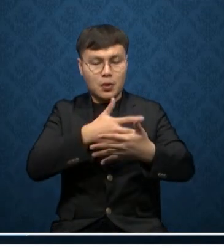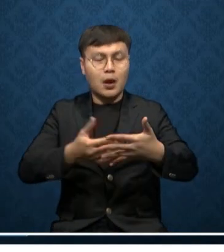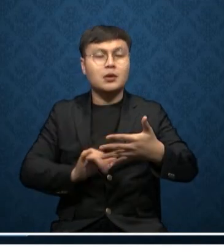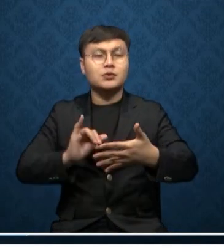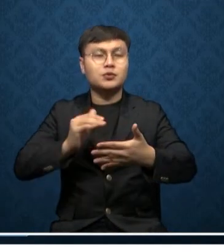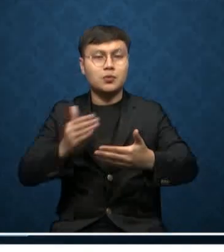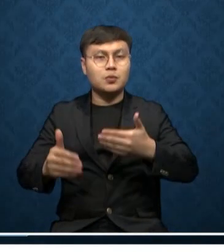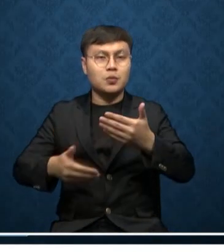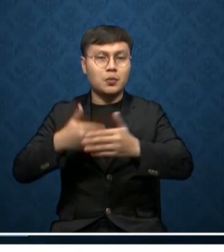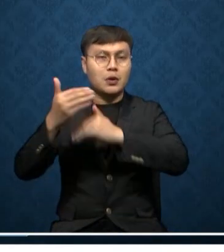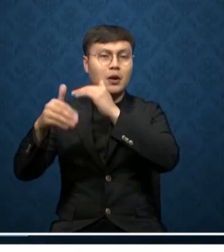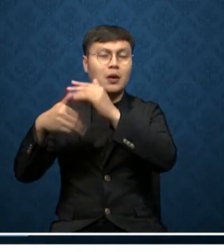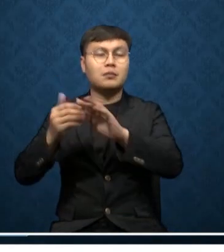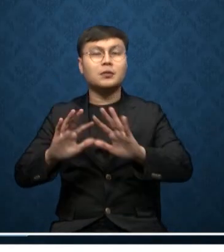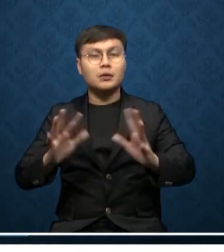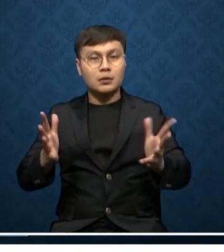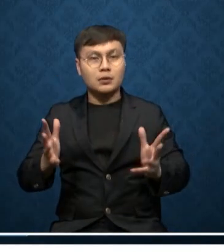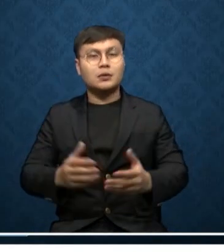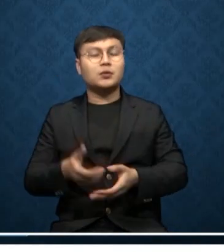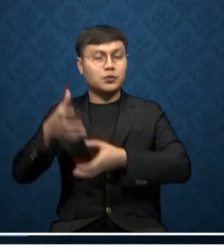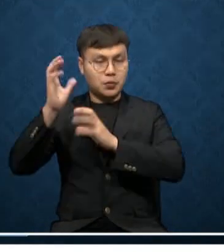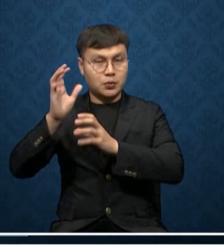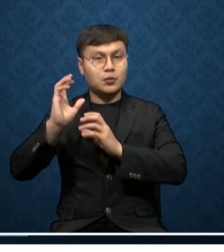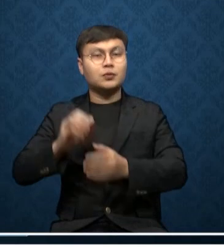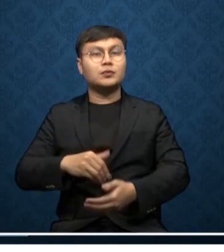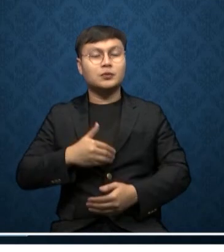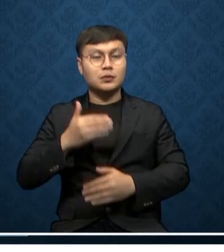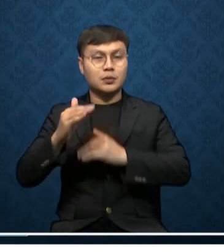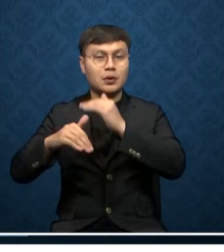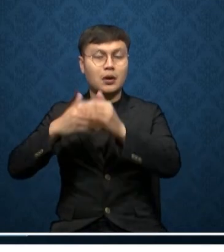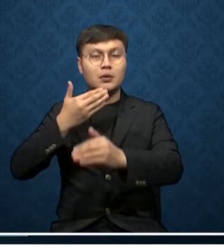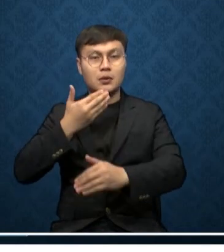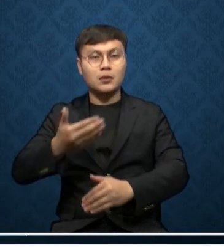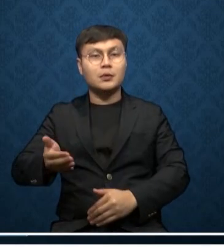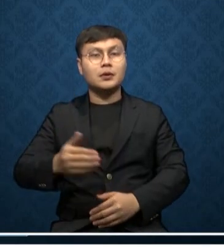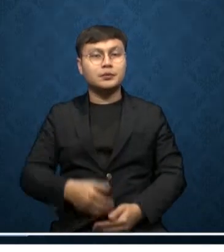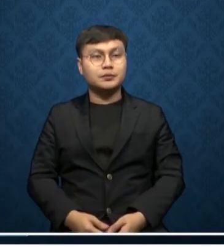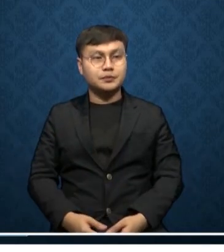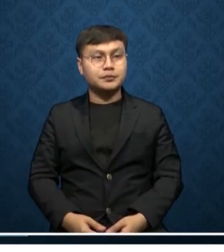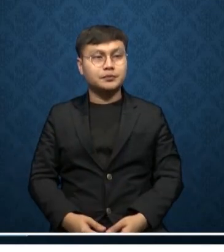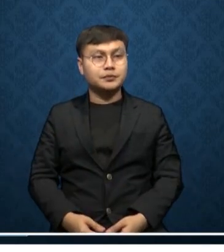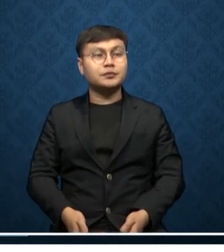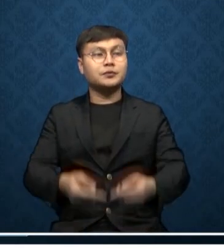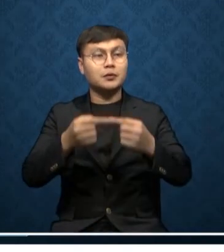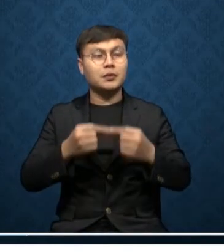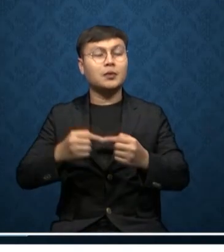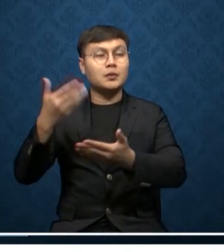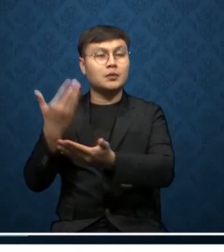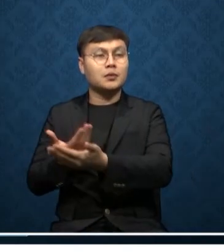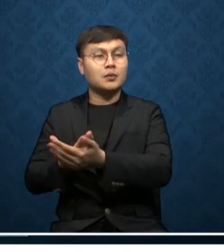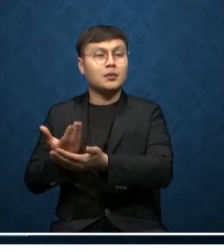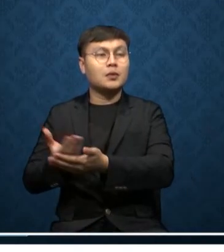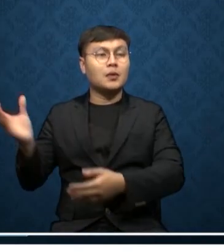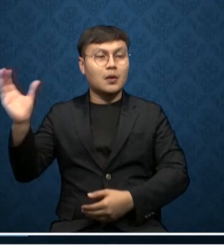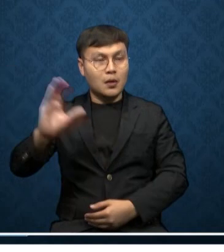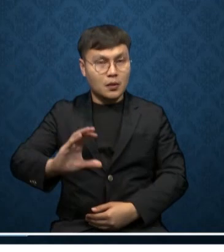ควรจะต้องมีการทบทวนนะครับในการที่ให้ขับเคลื่อนต่อเนื่องไปเอ่อสไลด์ต่อไปเลยนะครับเรื่องของงบประมาณนะครับการดำเนินการ